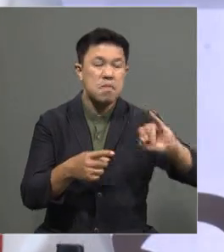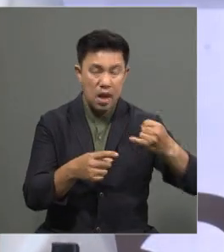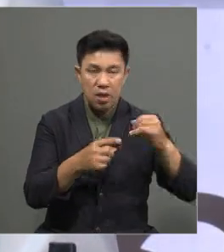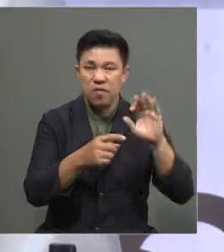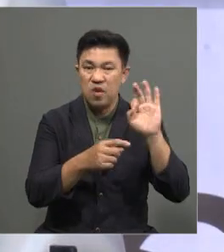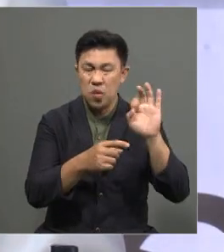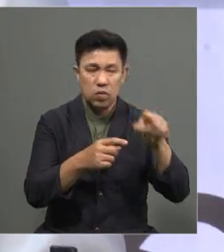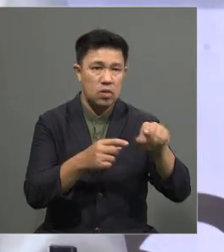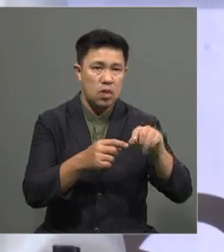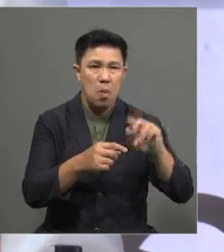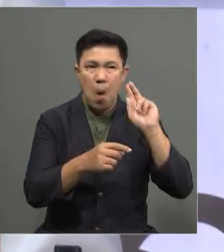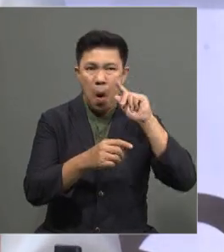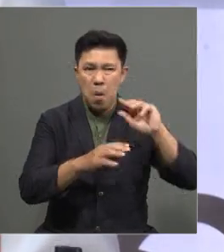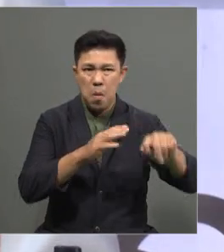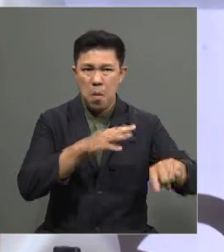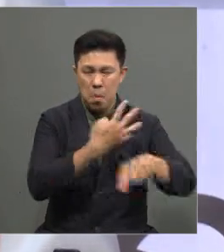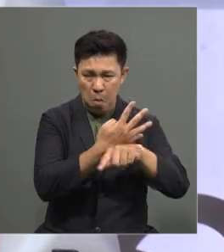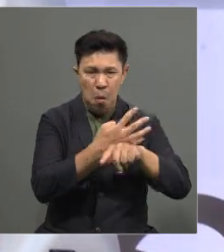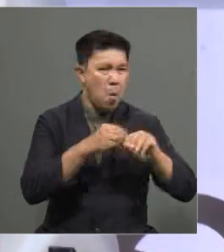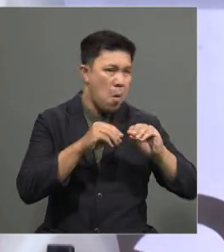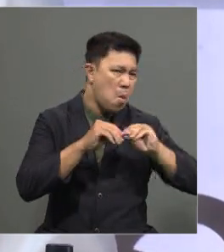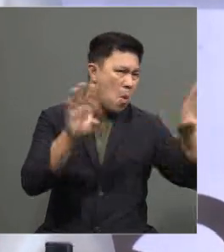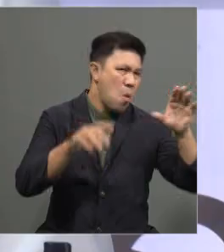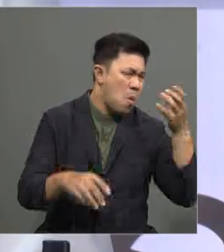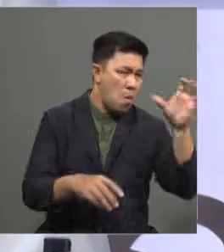เริ่มขึ้นเรื่อยๆแต่ตอนนั้นคือ